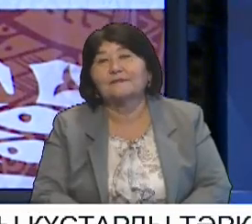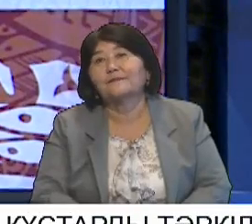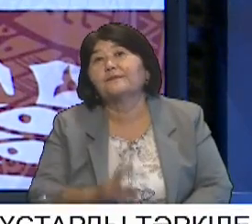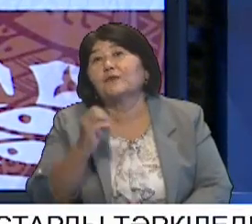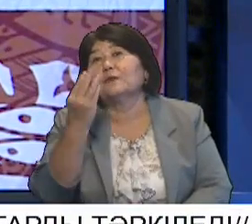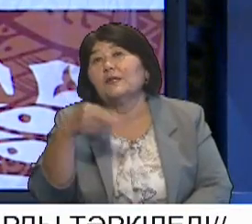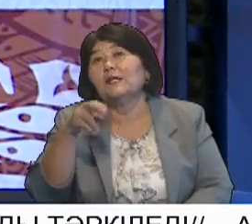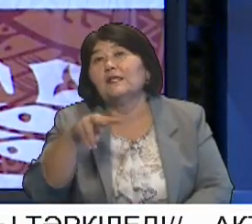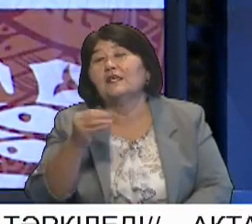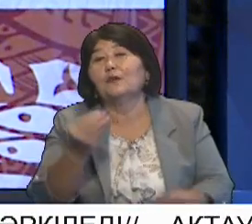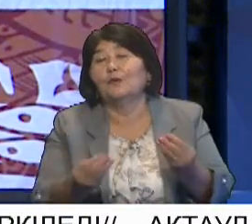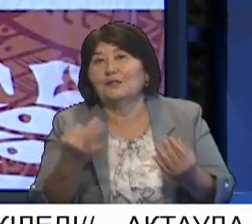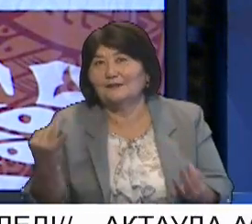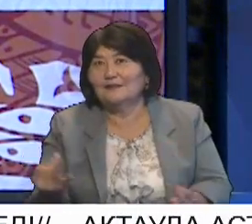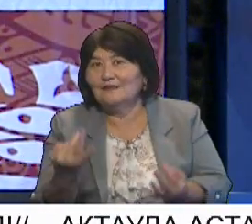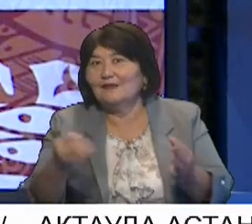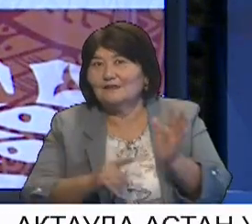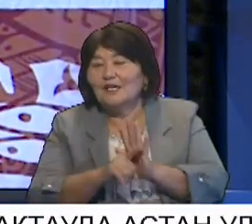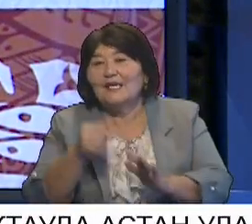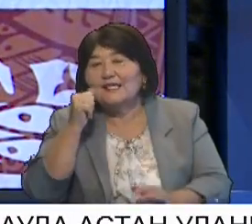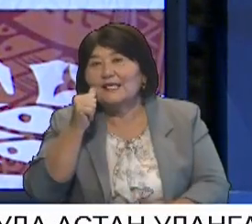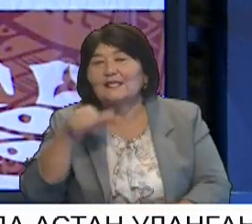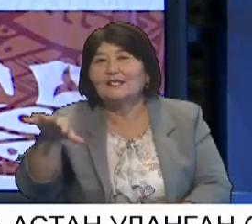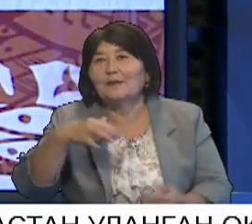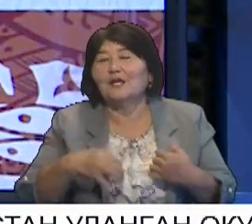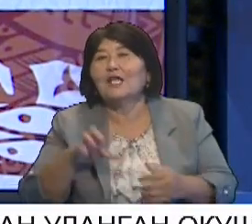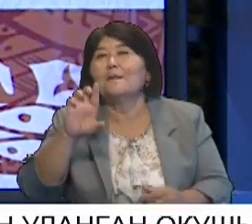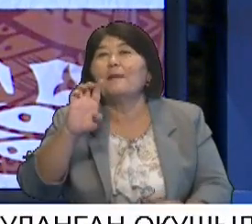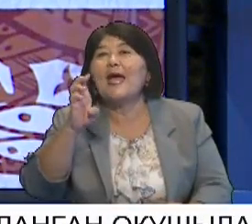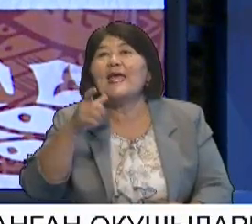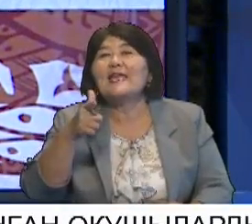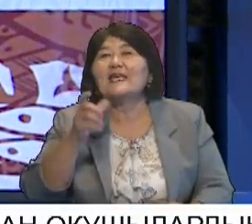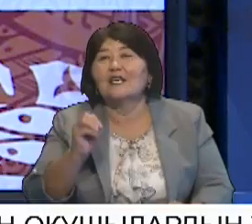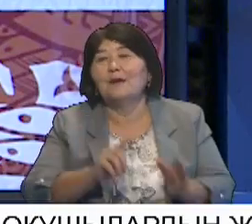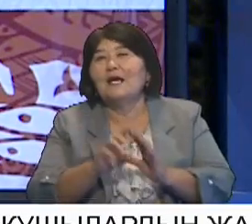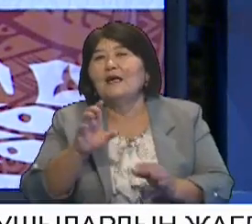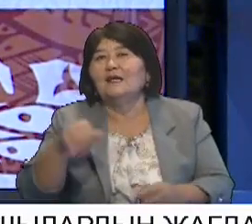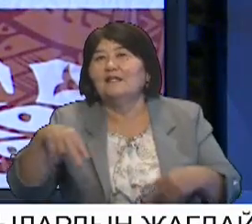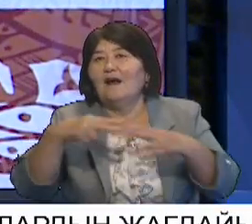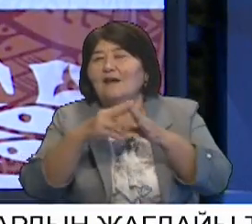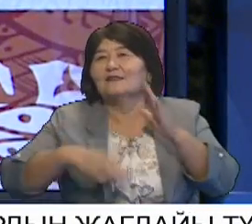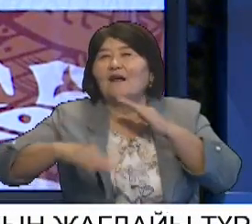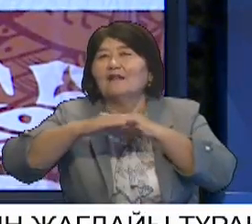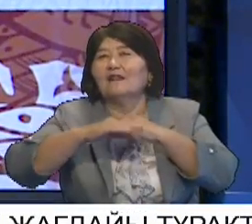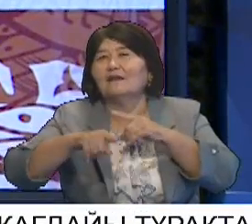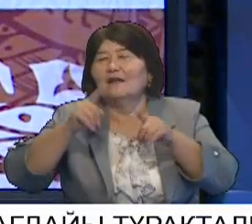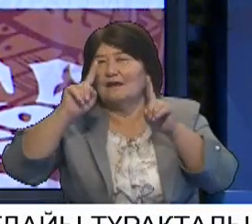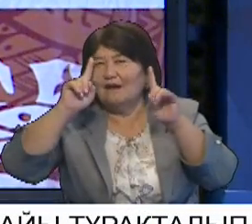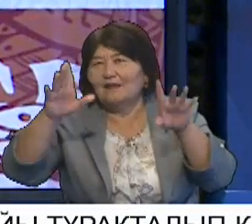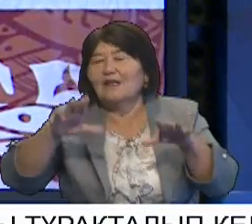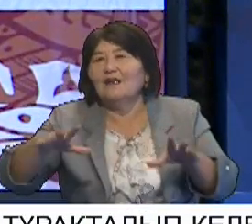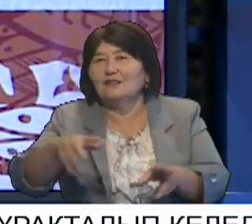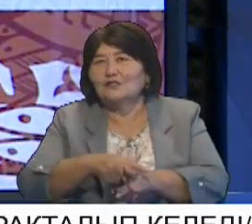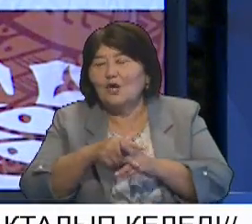Көшпенділер ойынның көркі енді қыза түскендей, ертең ел асыға күткен бәйге басталады. Сарыарқаның сайын даласына атағы алысқа кеткен